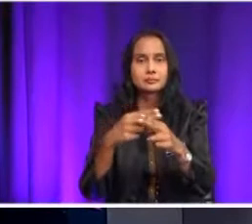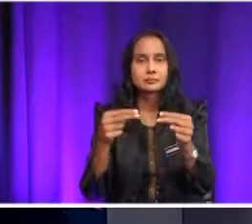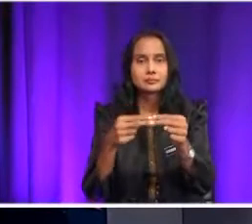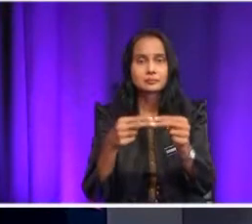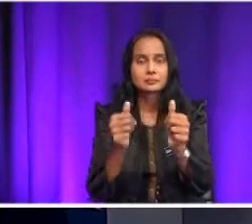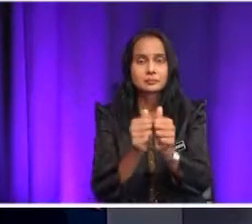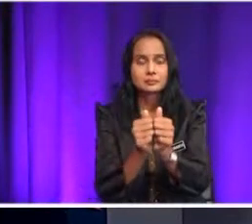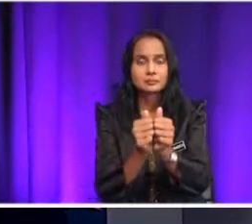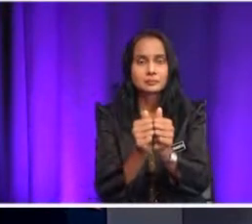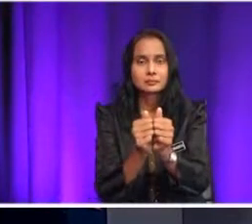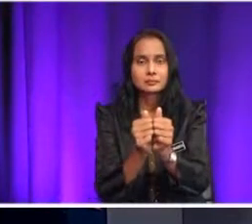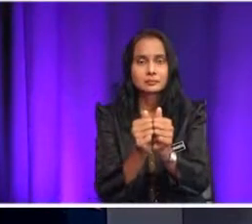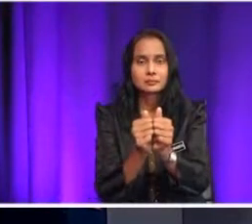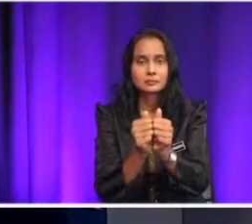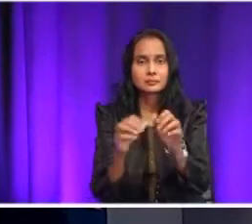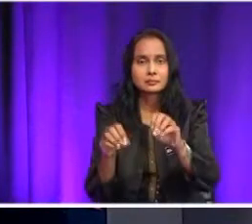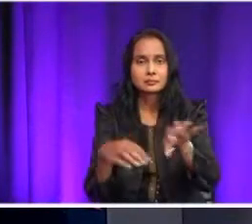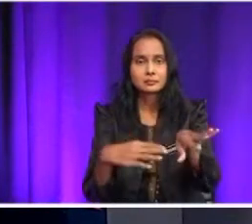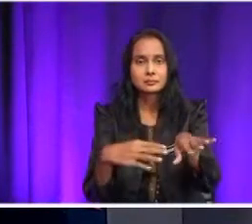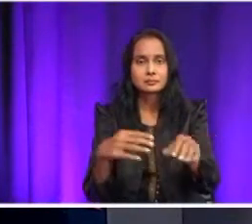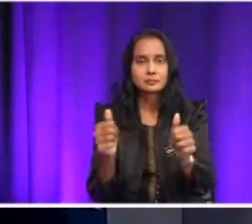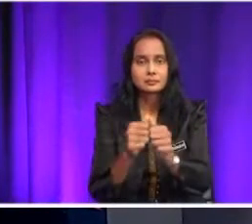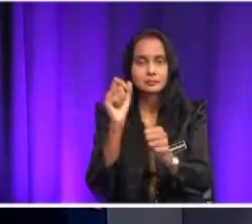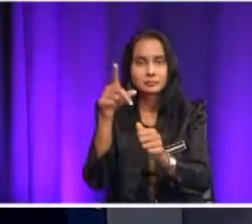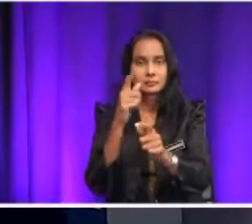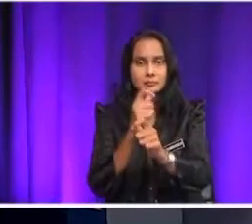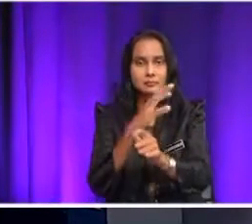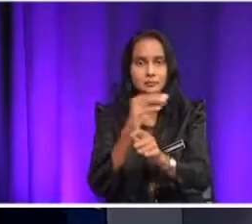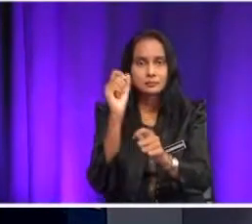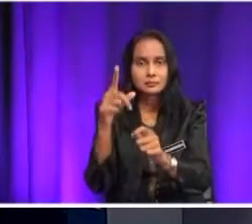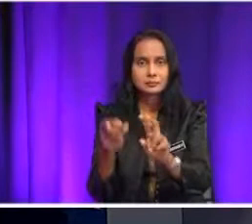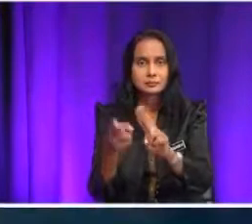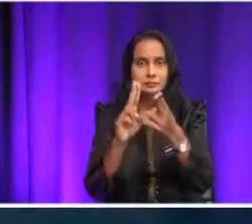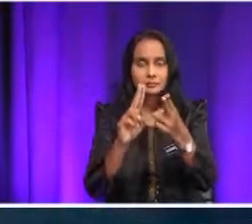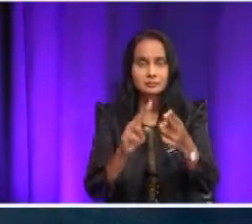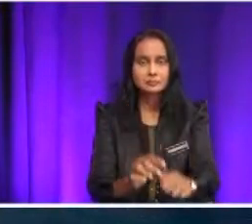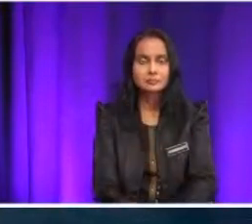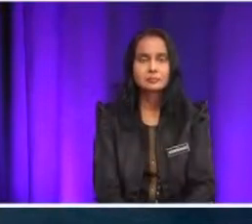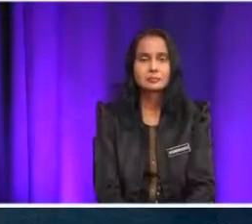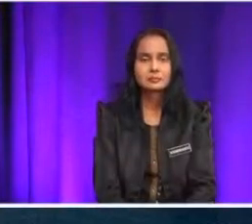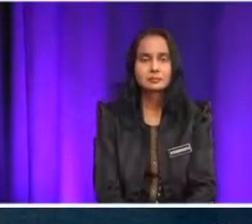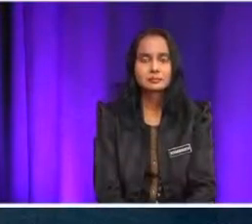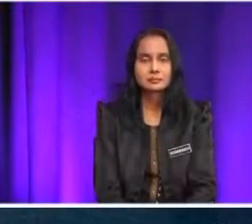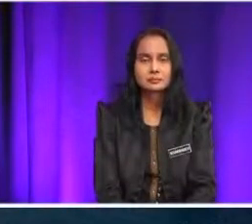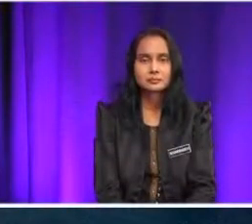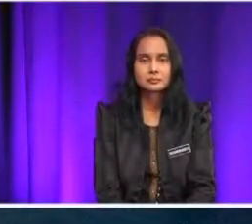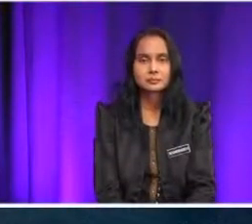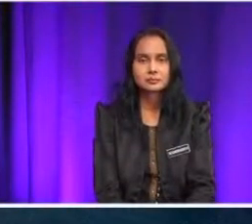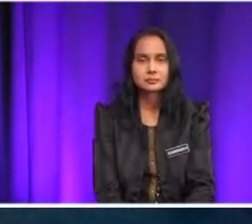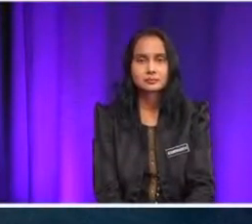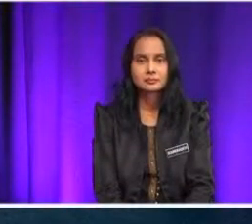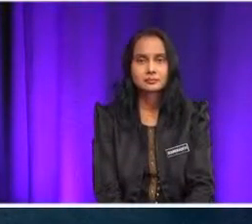output dengan input tetap dan input berubah Oke seterusnya please